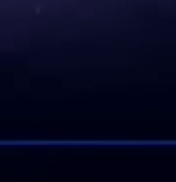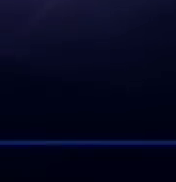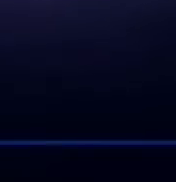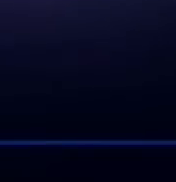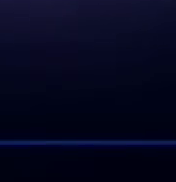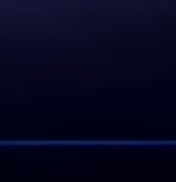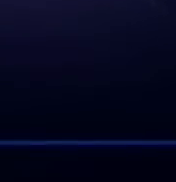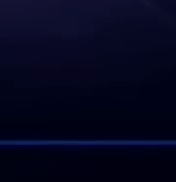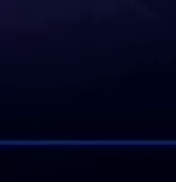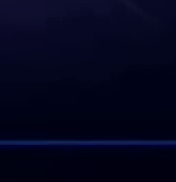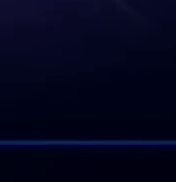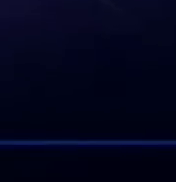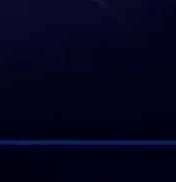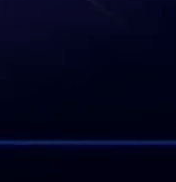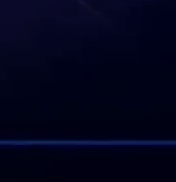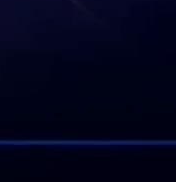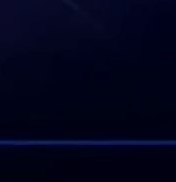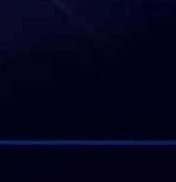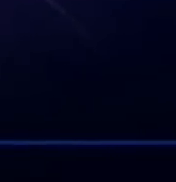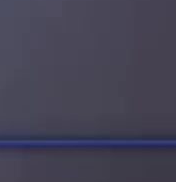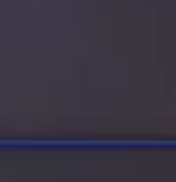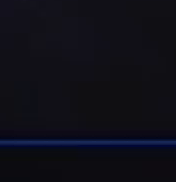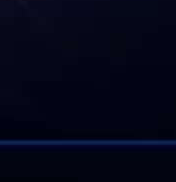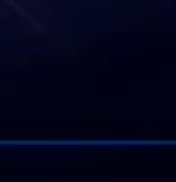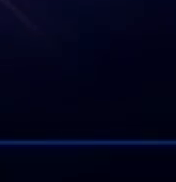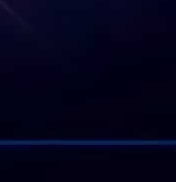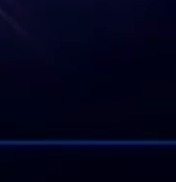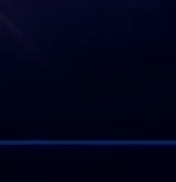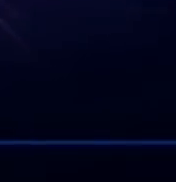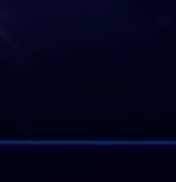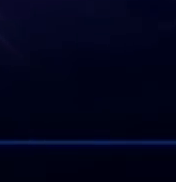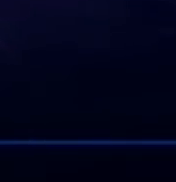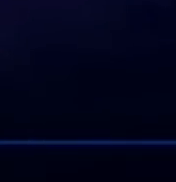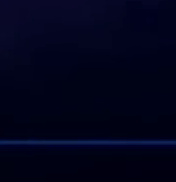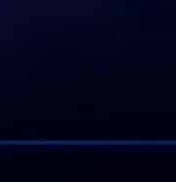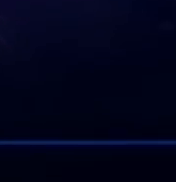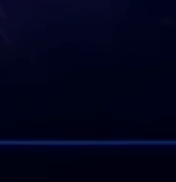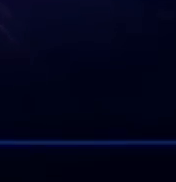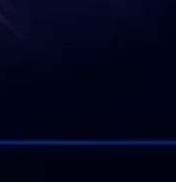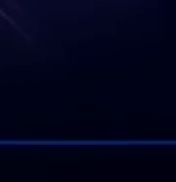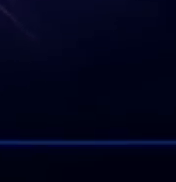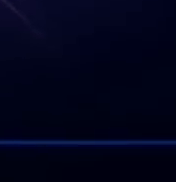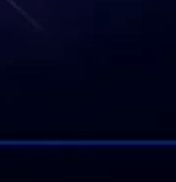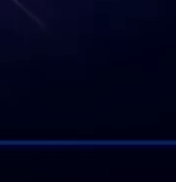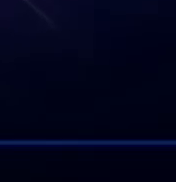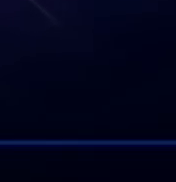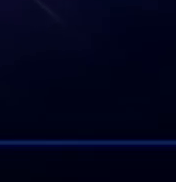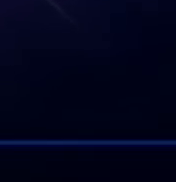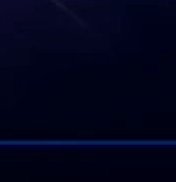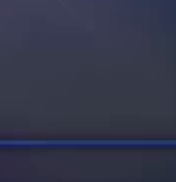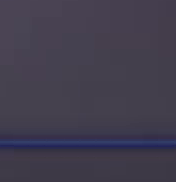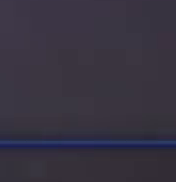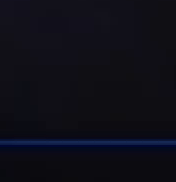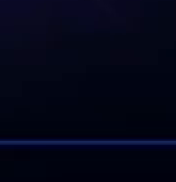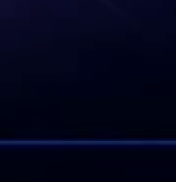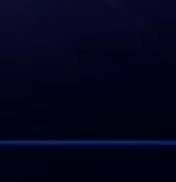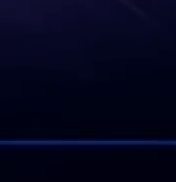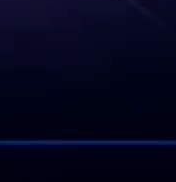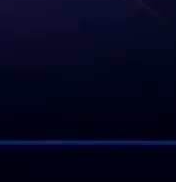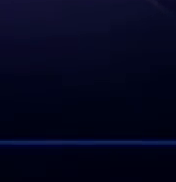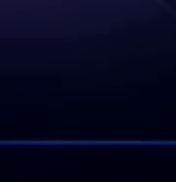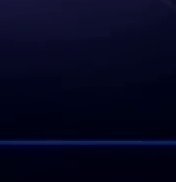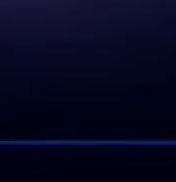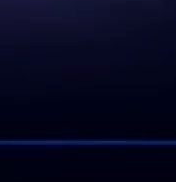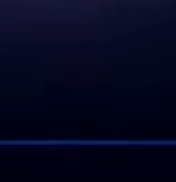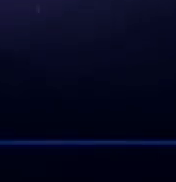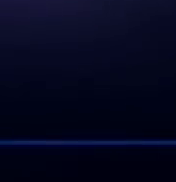Ganyan din ang naranasan sa ilang bayan sa North Cotabato. Sa mga may mabubuti pong puso, tumulong po kayo. Oh my